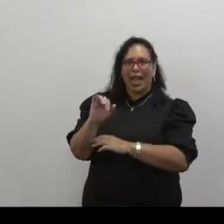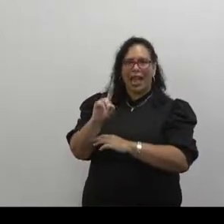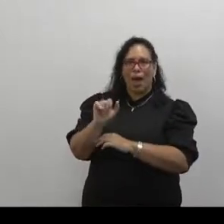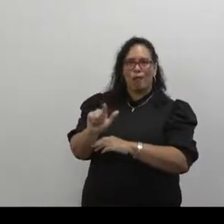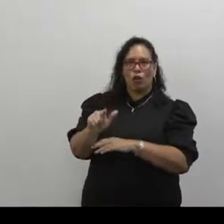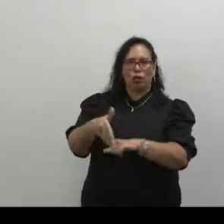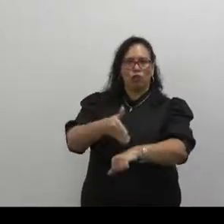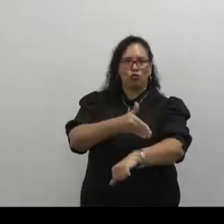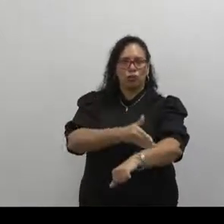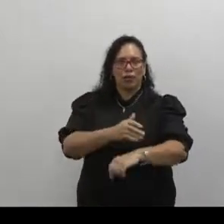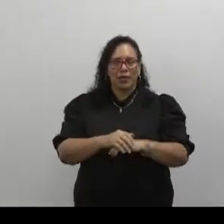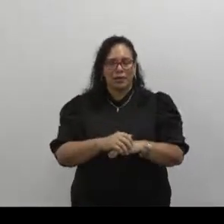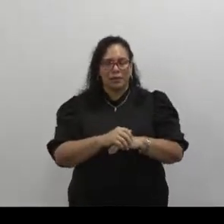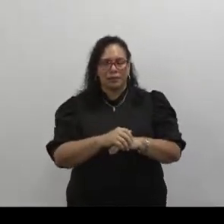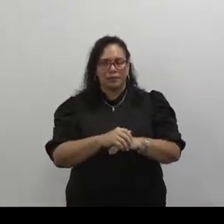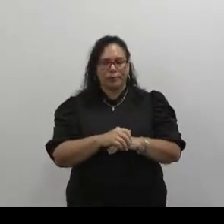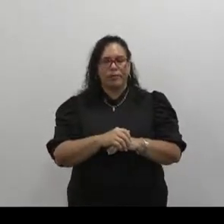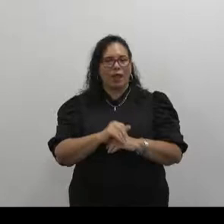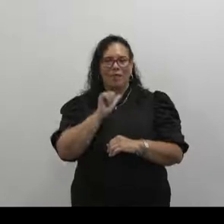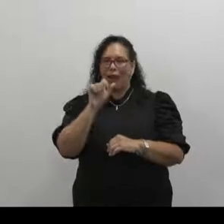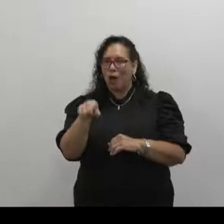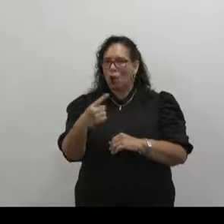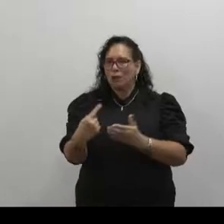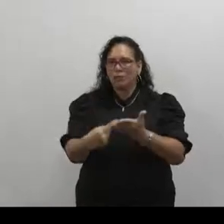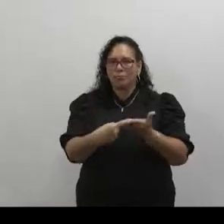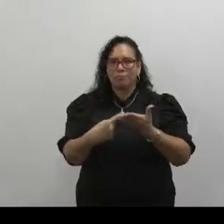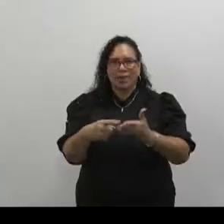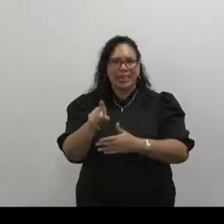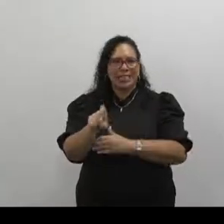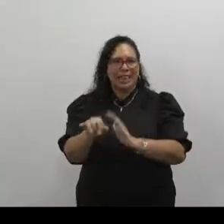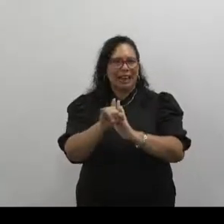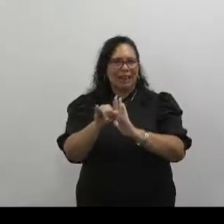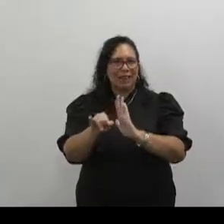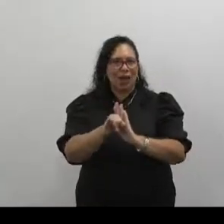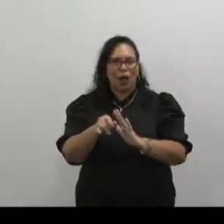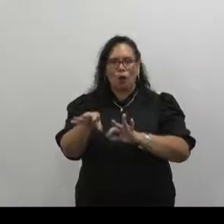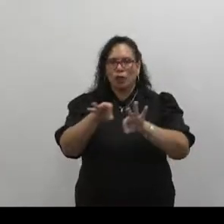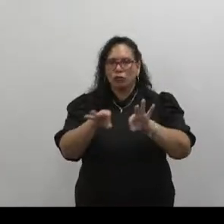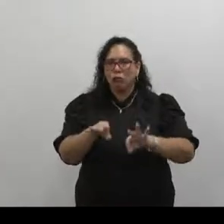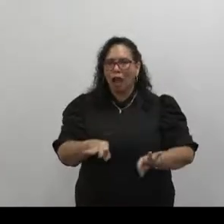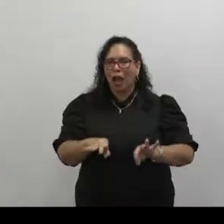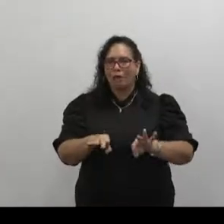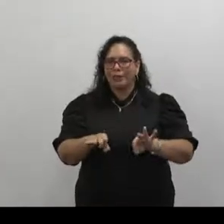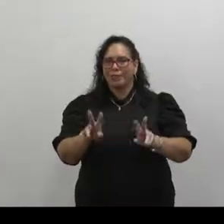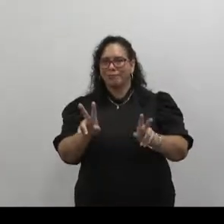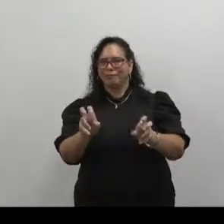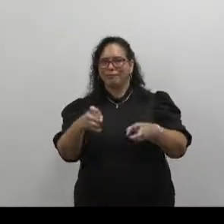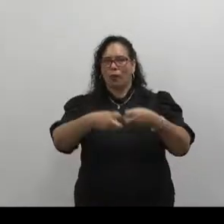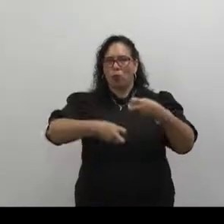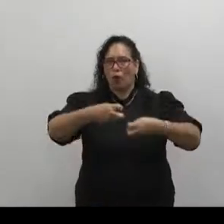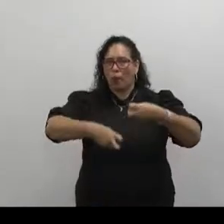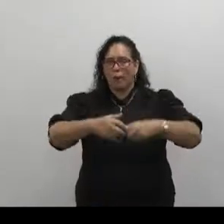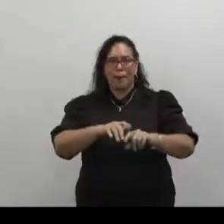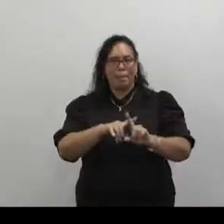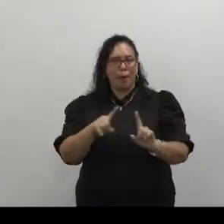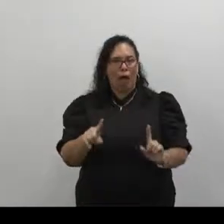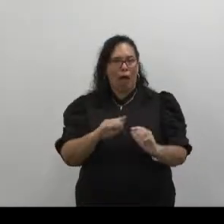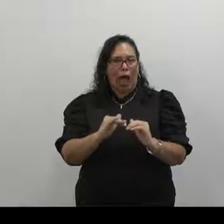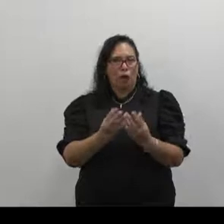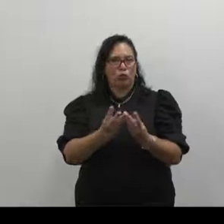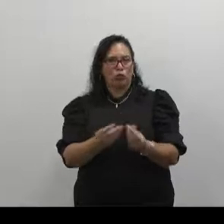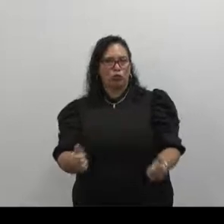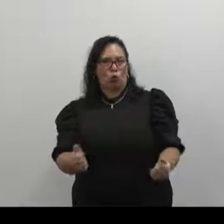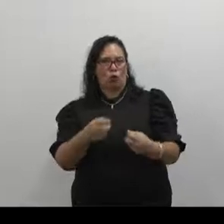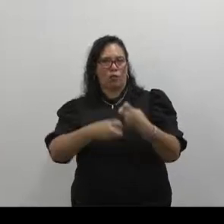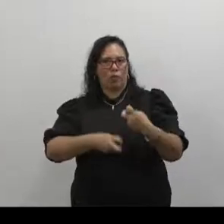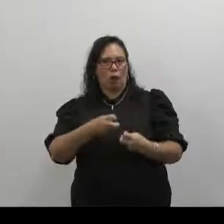riêng dương chọn thuê dạng mấy cứ tha về tệ tôn nâng ca pra kỳ hạ thà thạ vi cá xâm